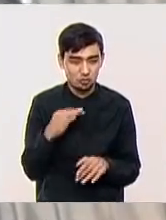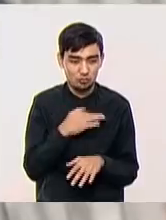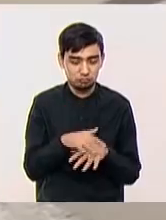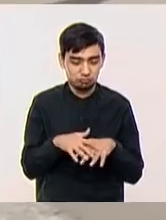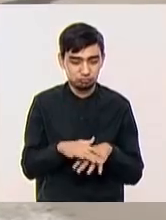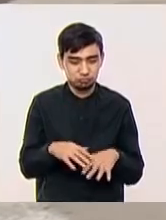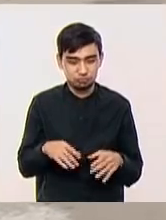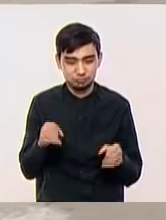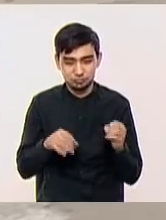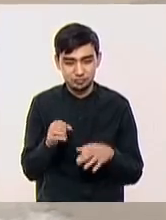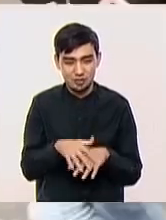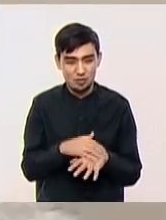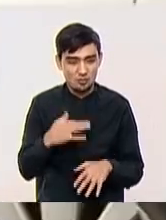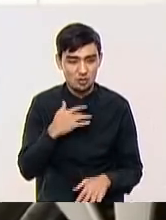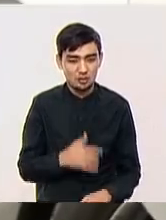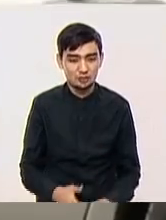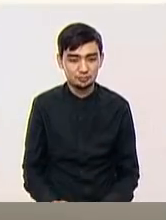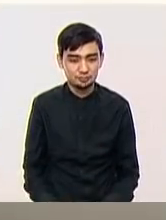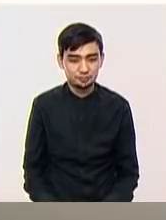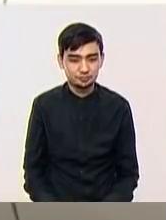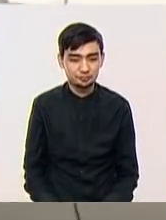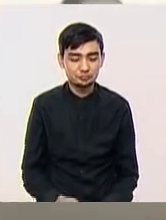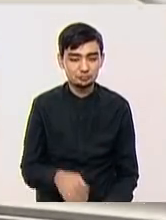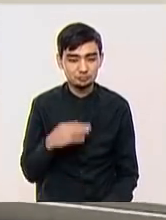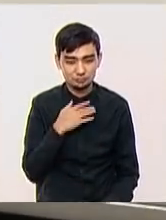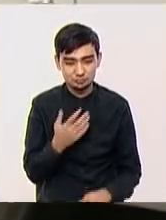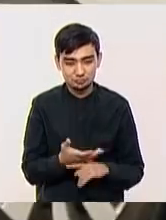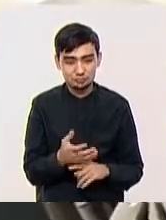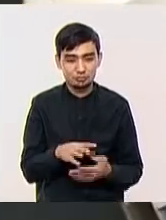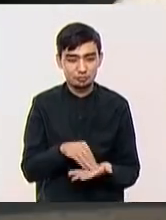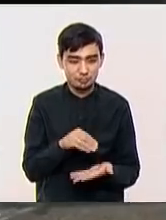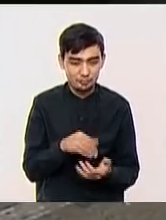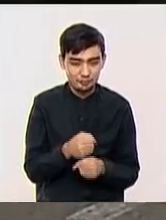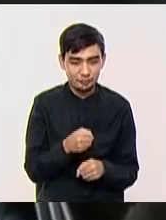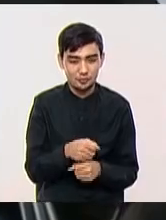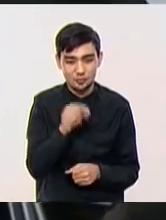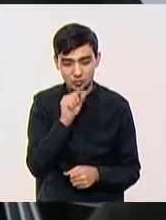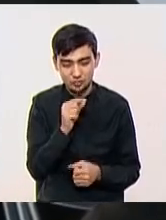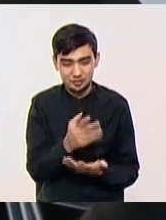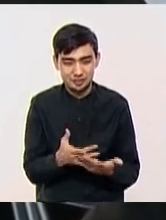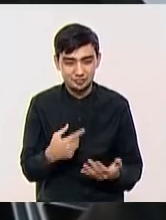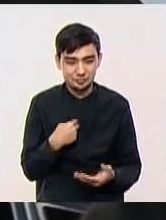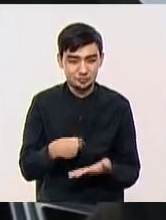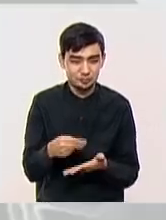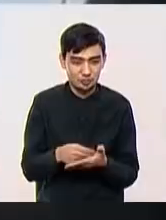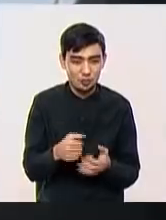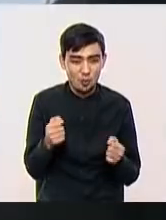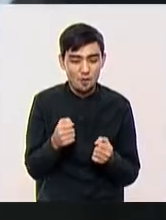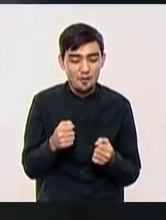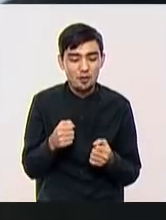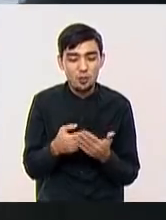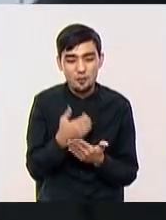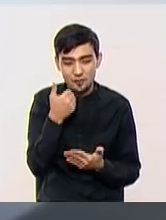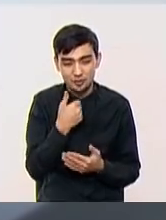дорба-дорба тамақ арқалаған халық көп. Ет асамыз, манты жасаймыз, тауық дегенде. Продукт алып келе жатырмыз жаңа жылға